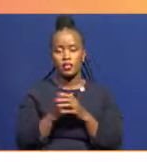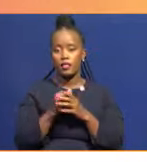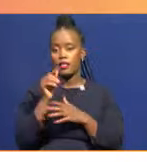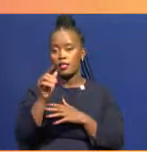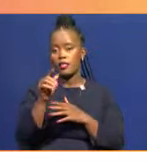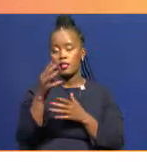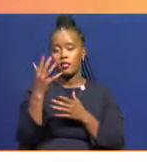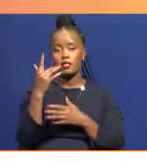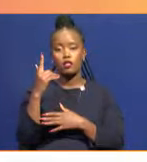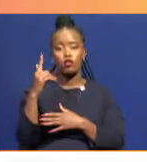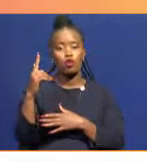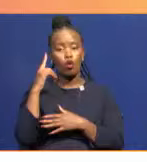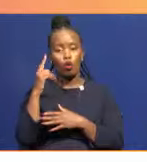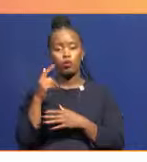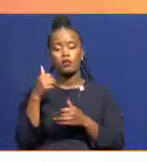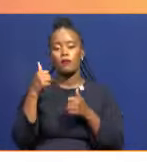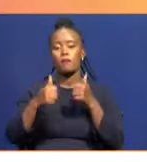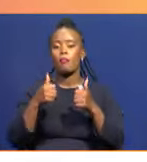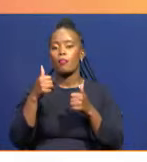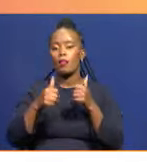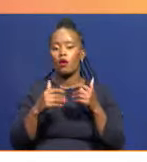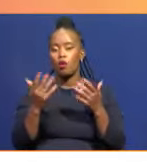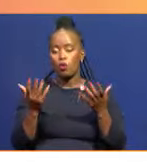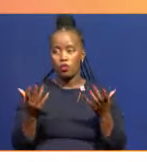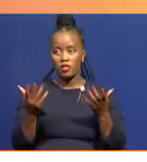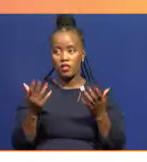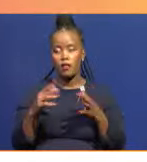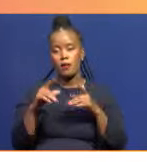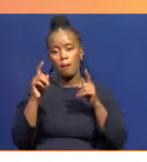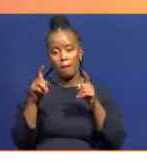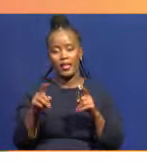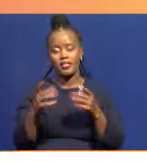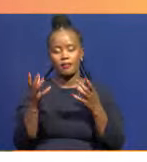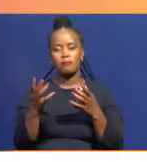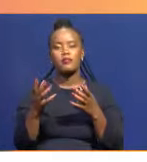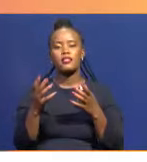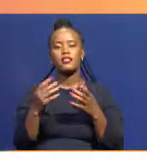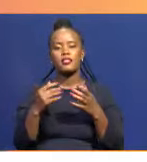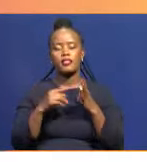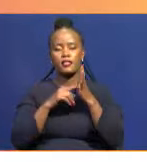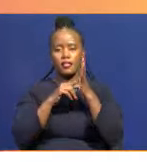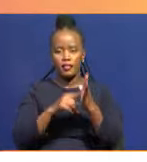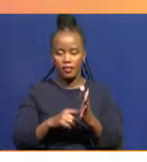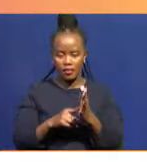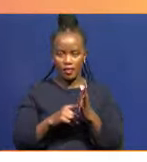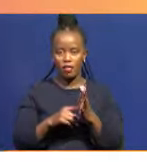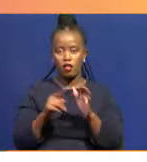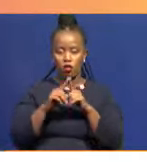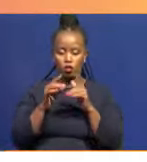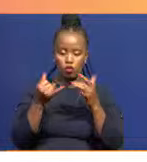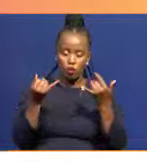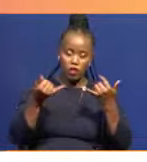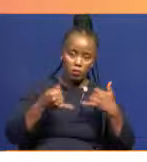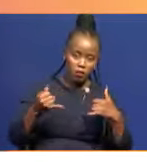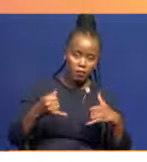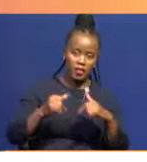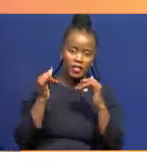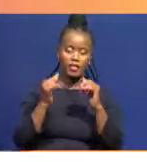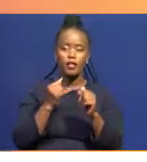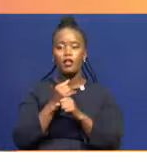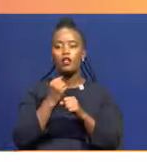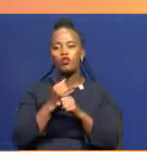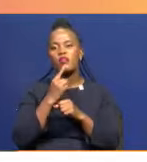moja ambayo inavaa kutiliwa mkazo ili vijana waweze ili maneno ya vijana